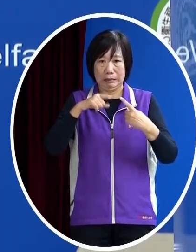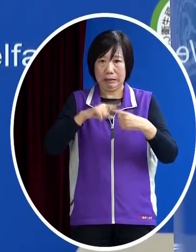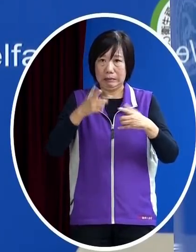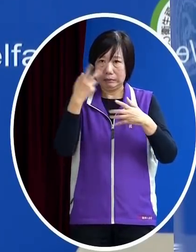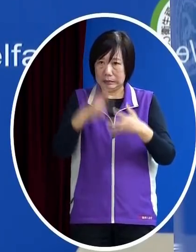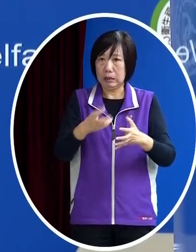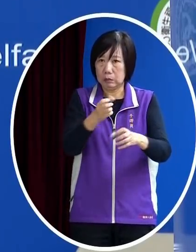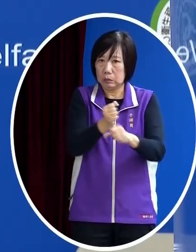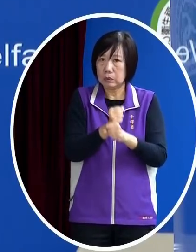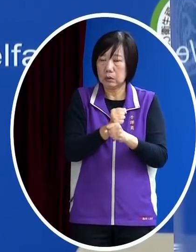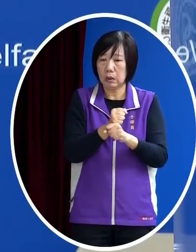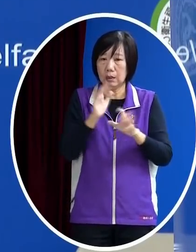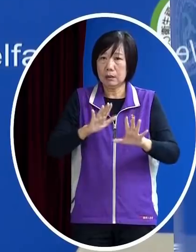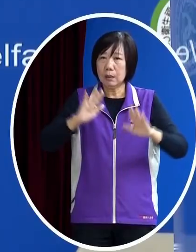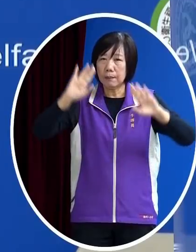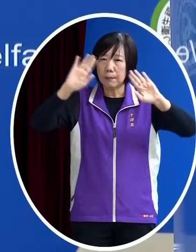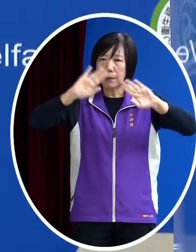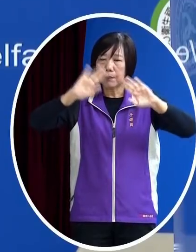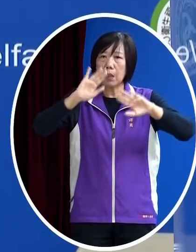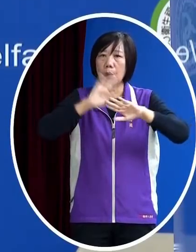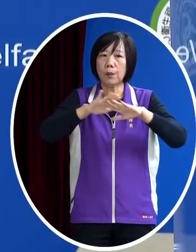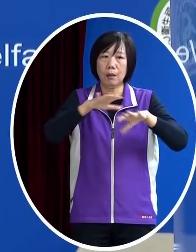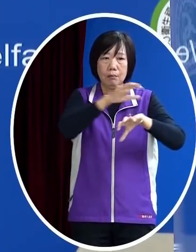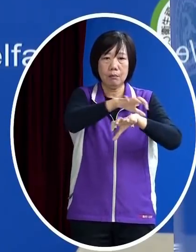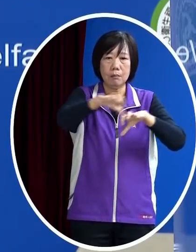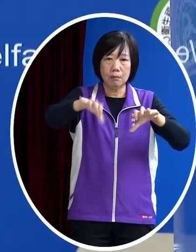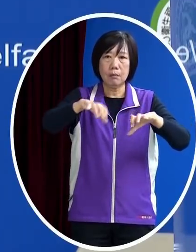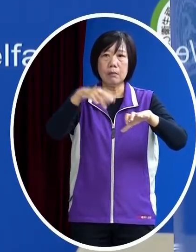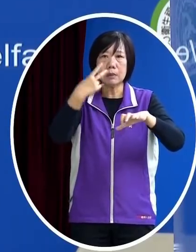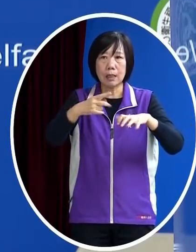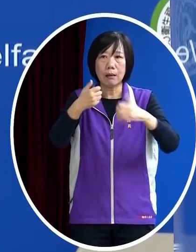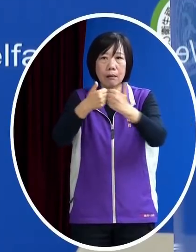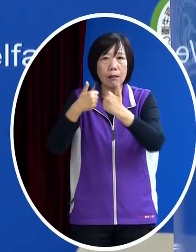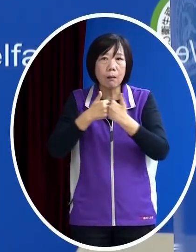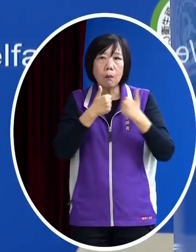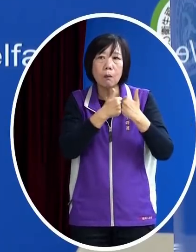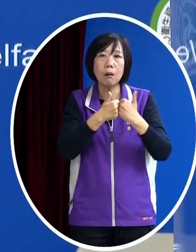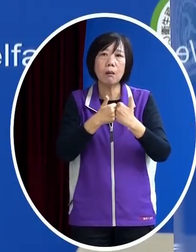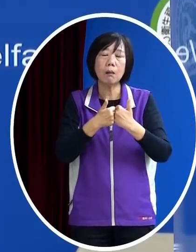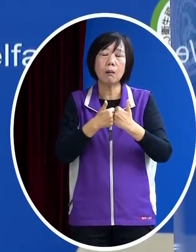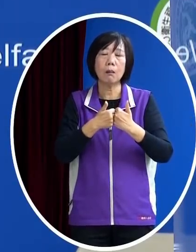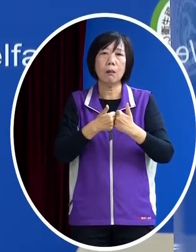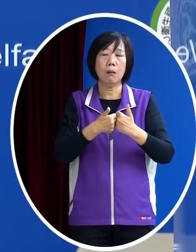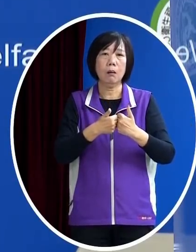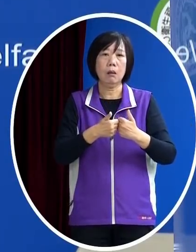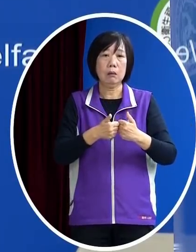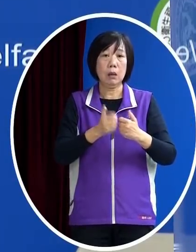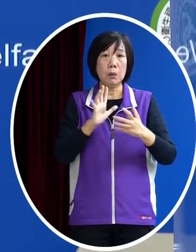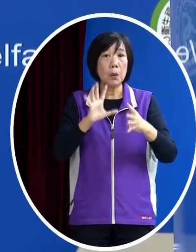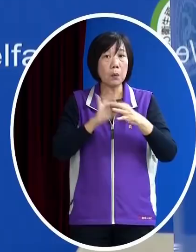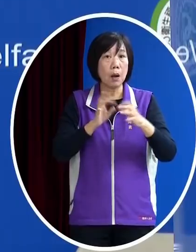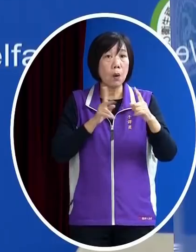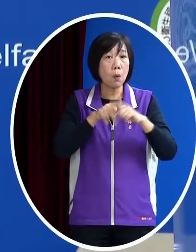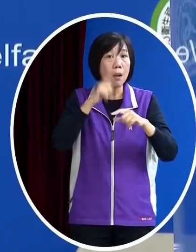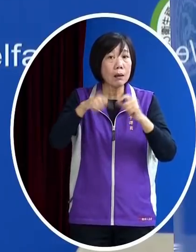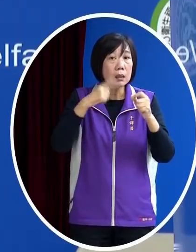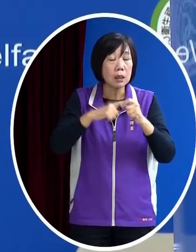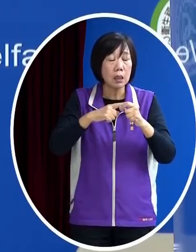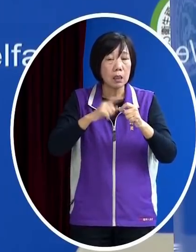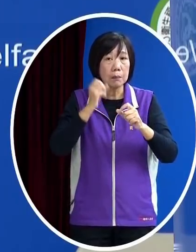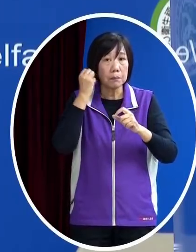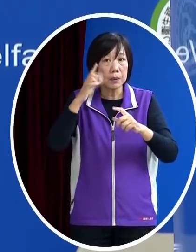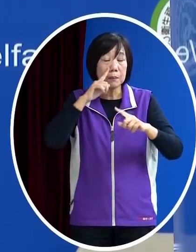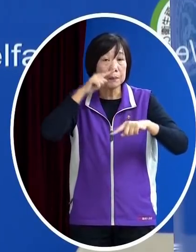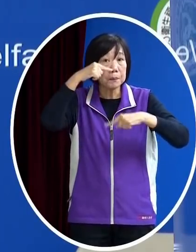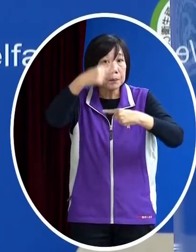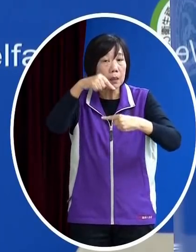那今天傍晚我们会跟各地方政府。再来开会，对于相关的跨年或是新春的这些活